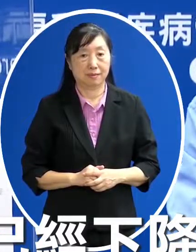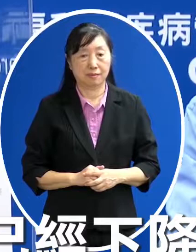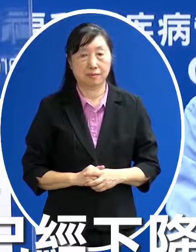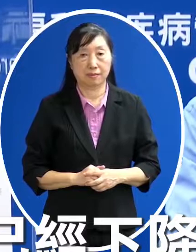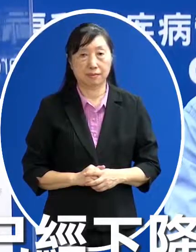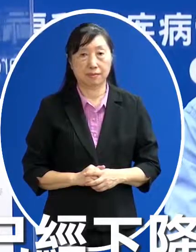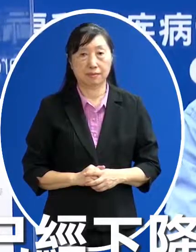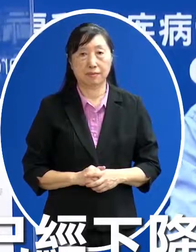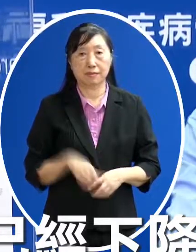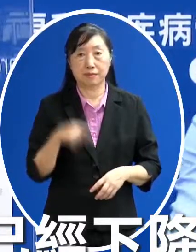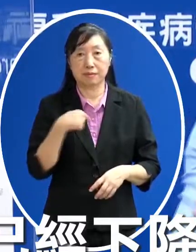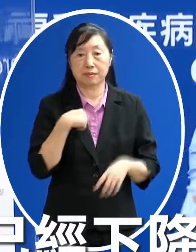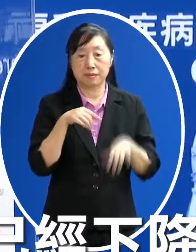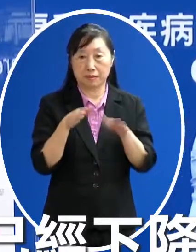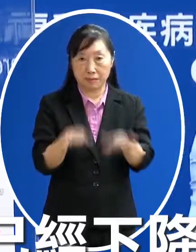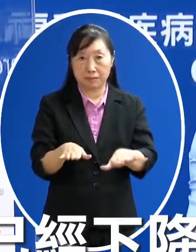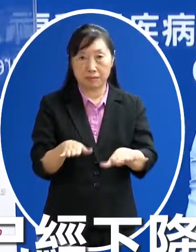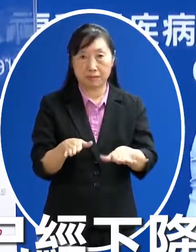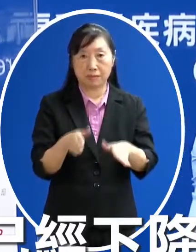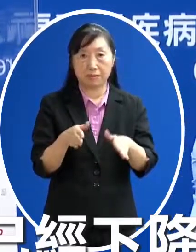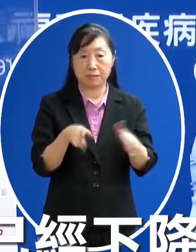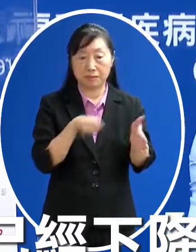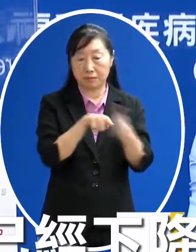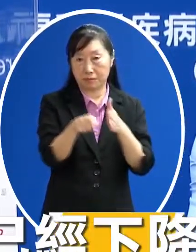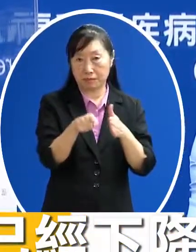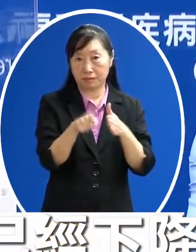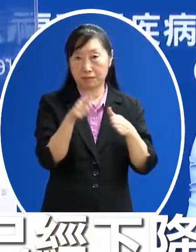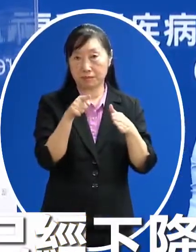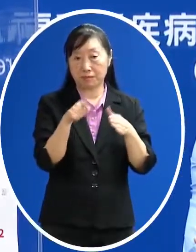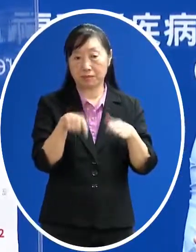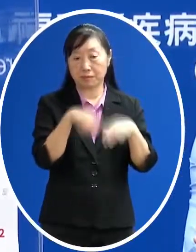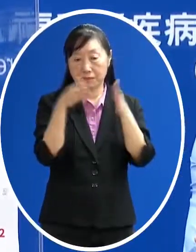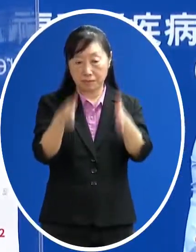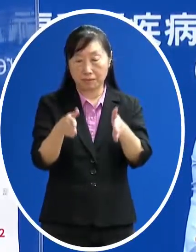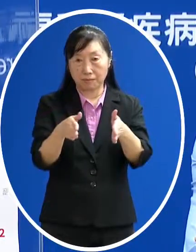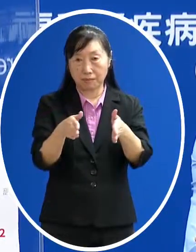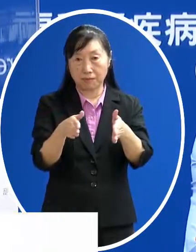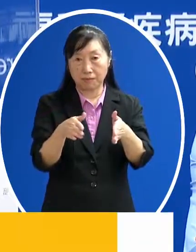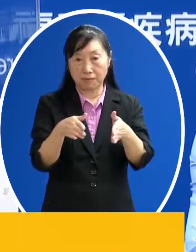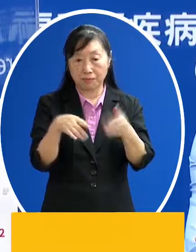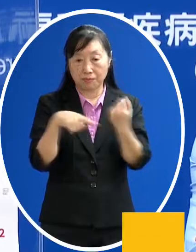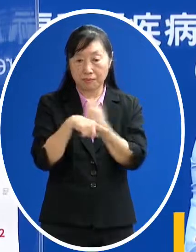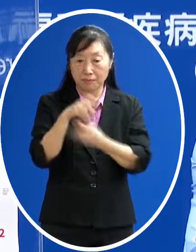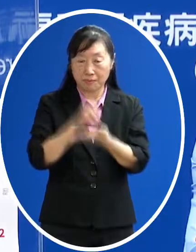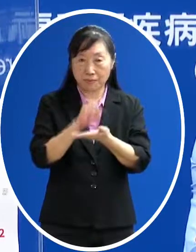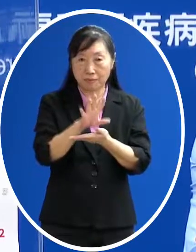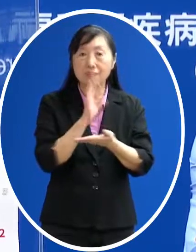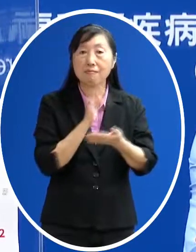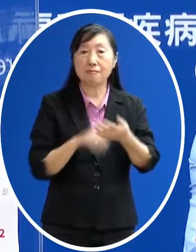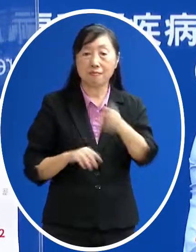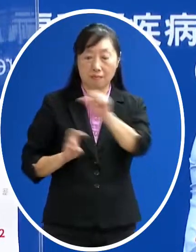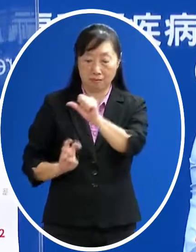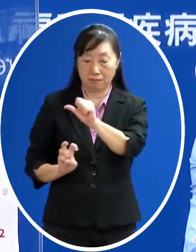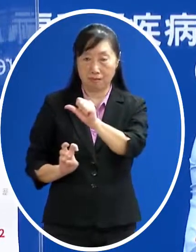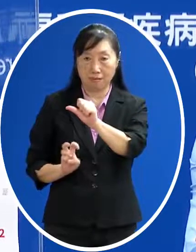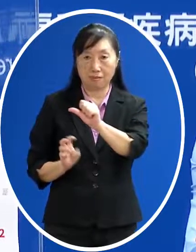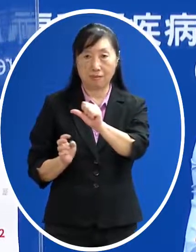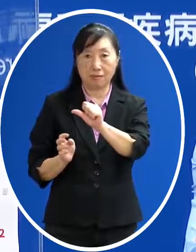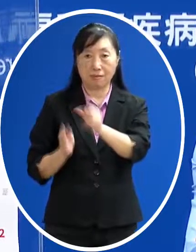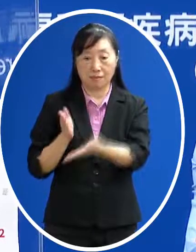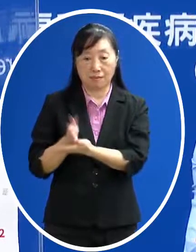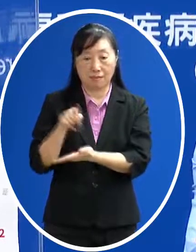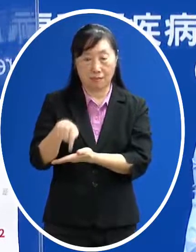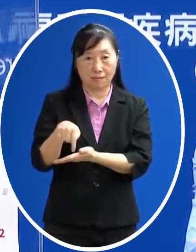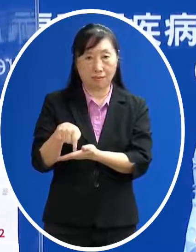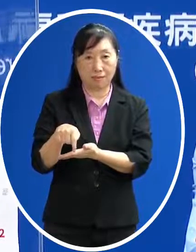据哈我们整体的一个哈专业的一个报告啊，就是到哈5月30号哦，